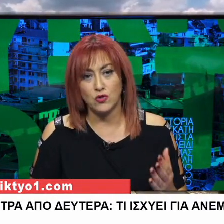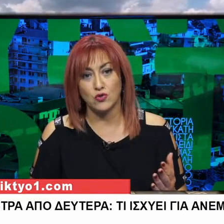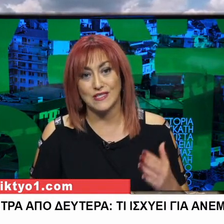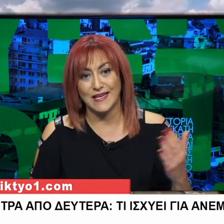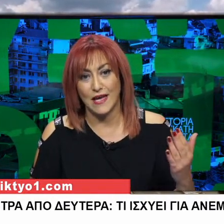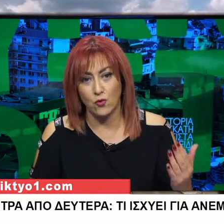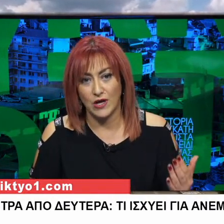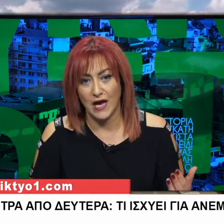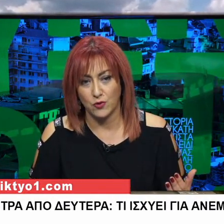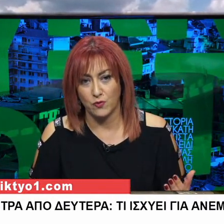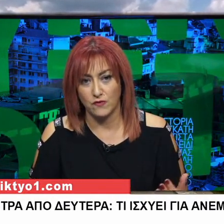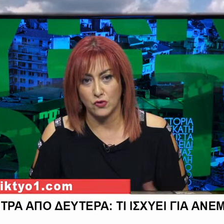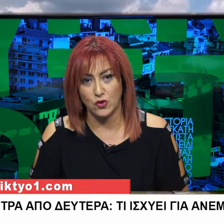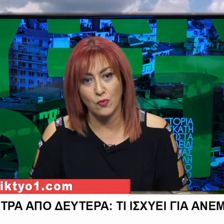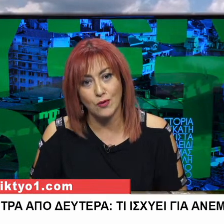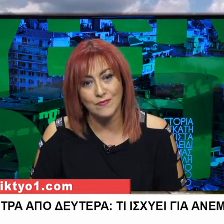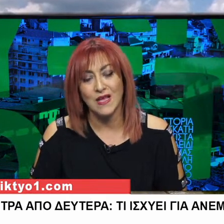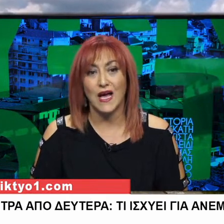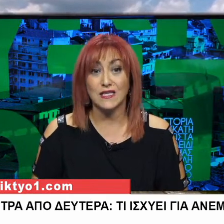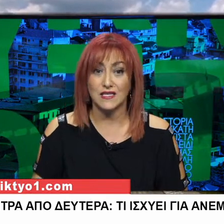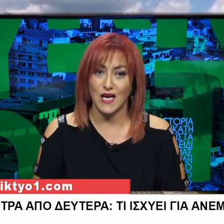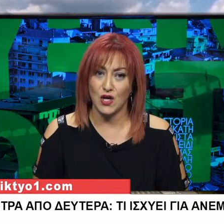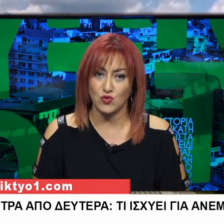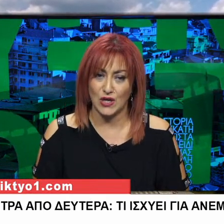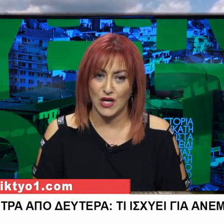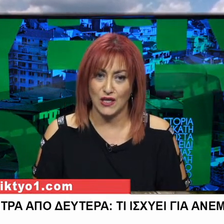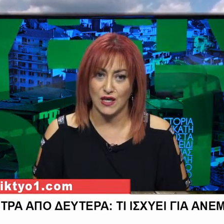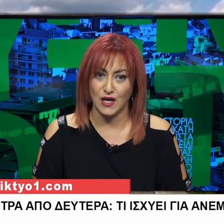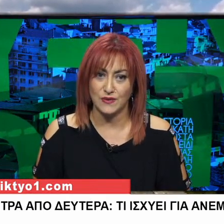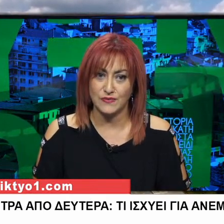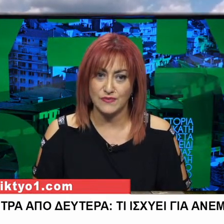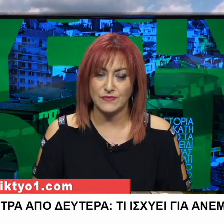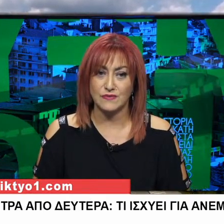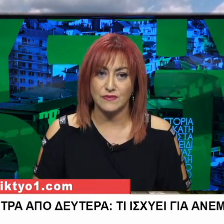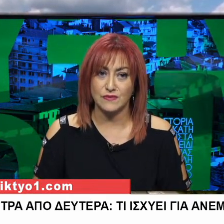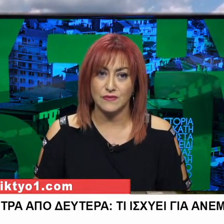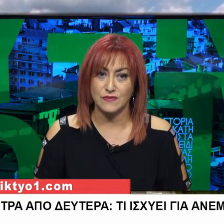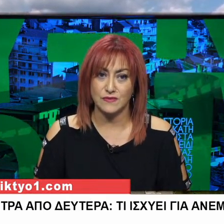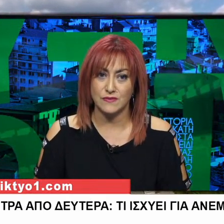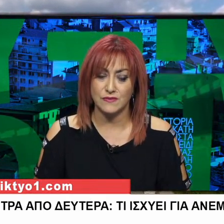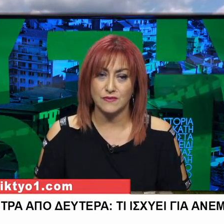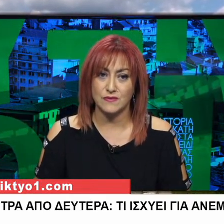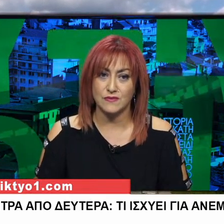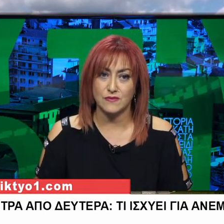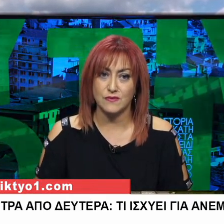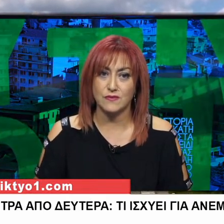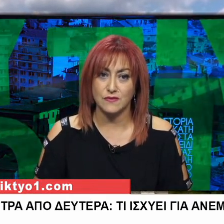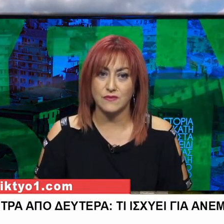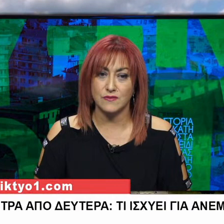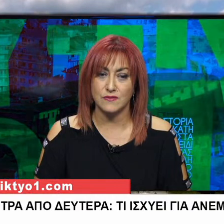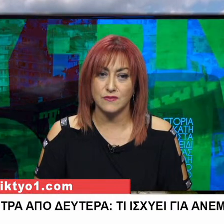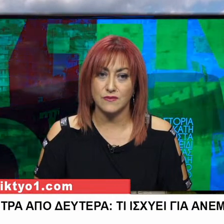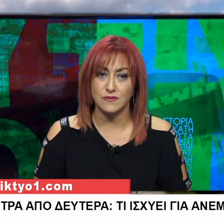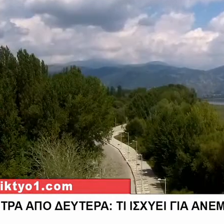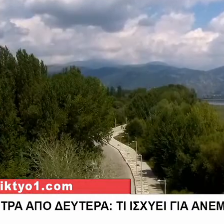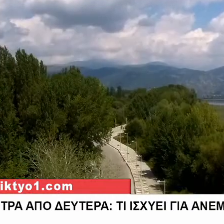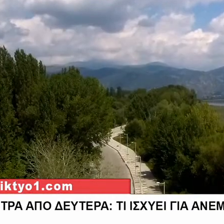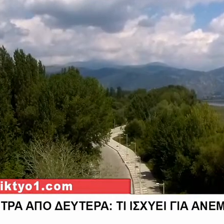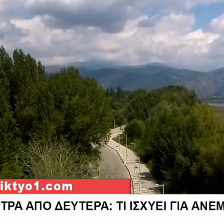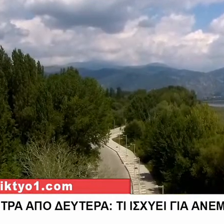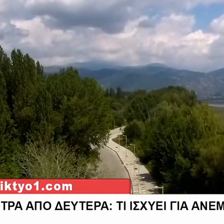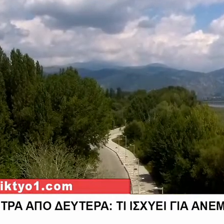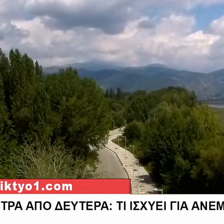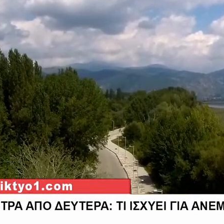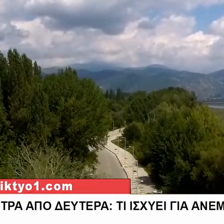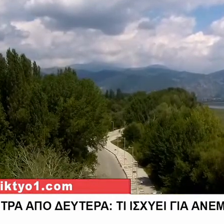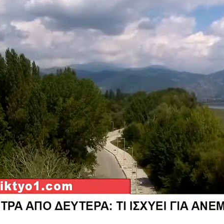που νομίζουν ότι ξεγελούν κάποιον με αυτόν τον τρόπο, ας τα ξεχάσουν καλύτερα. Και όταν νομίζουν ότι ξεγελούν και τους πιάνουν στη συνέχεια,